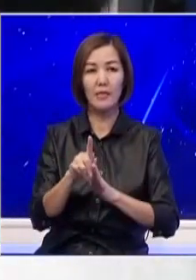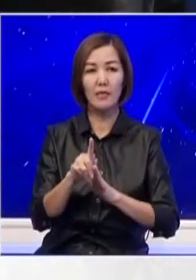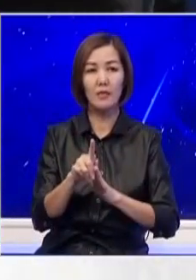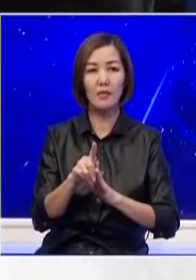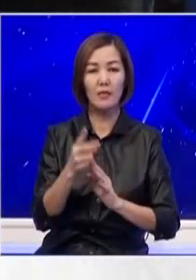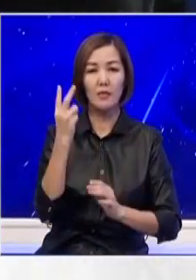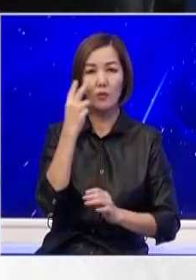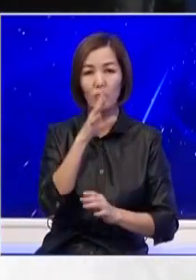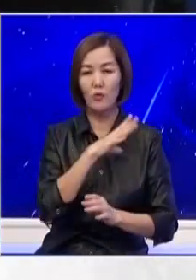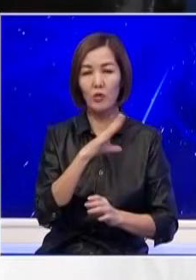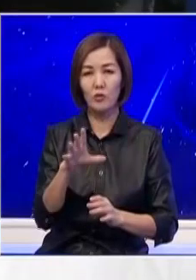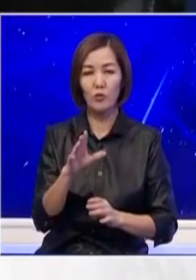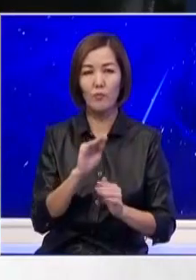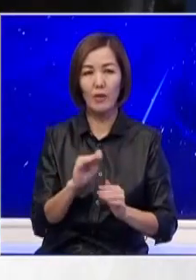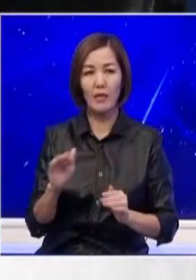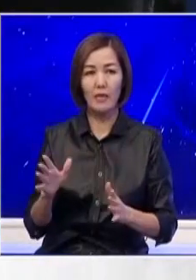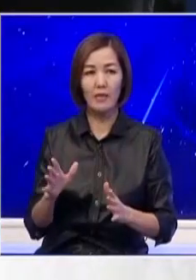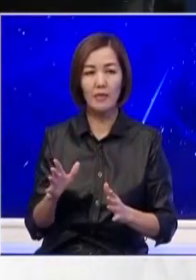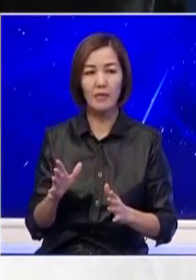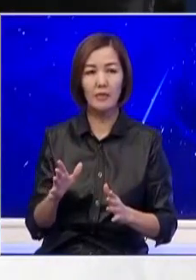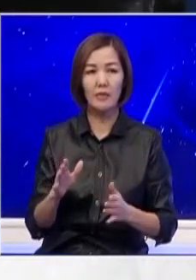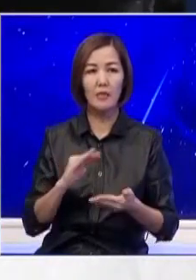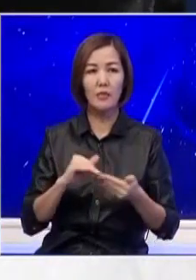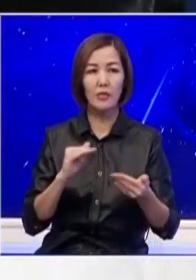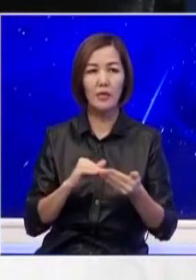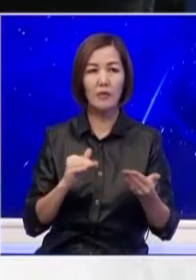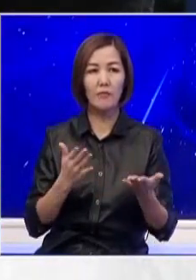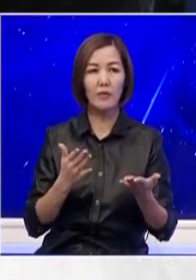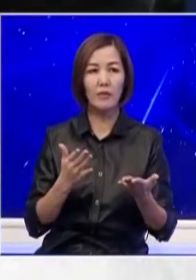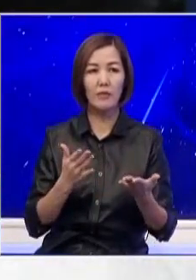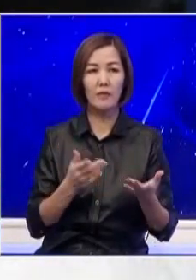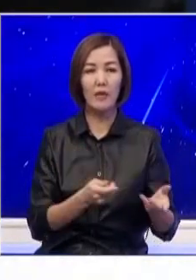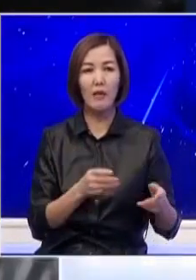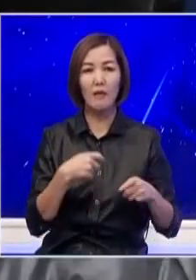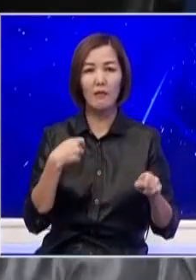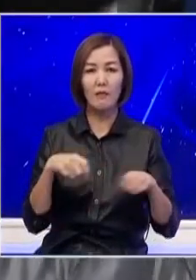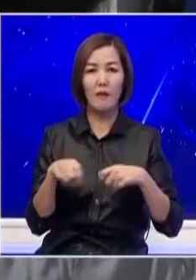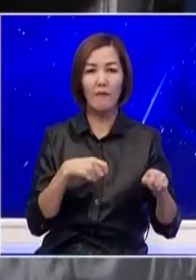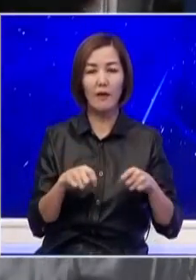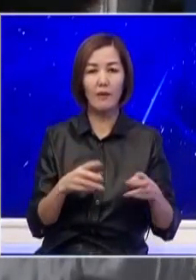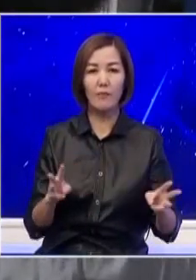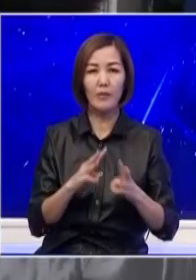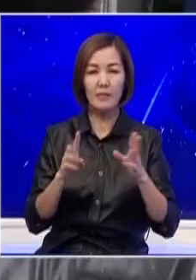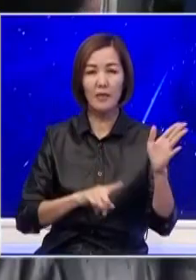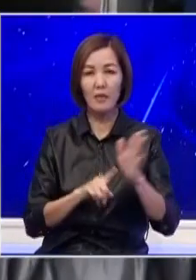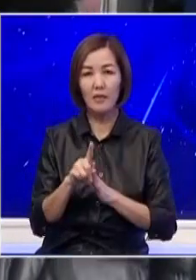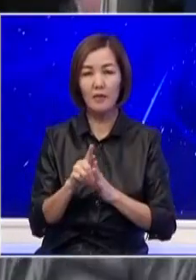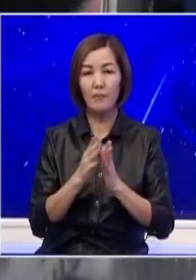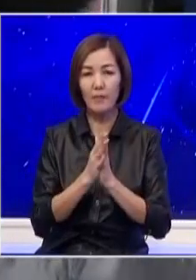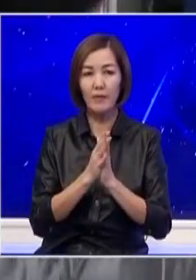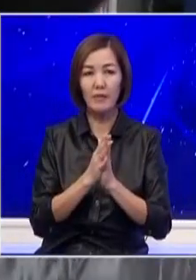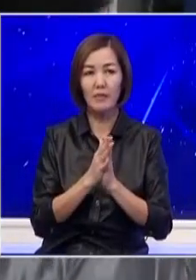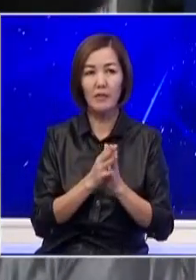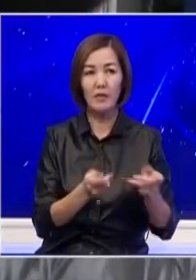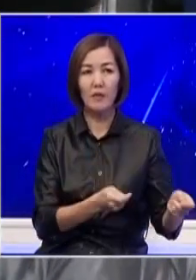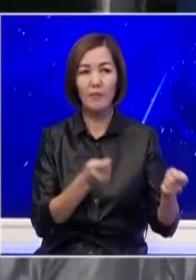ештеңке көрген жоқпын балалар. Мына балаларды шақырып едім, шет жағасын шығарыңдар. Балалар пожар болып жатыр, Гүлжанат пожар